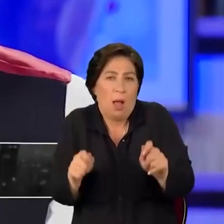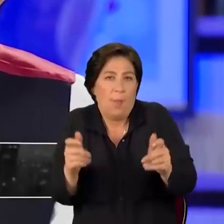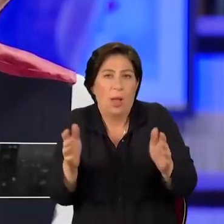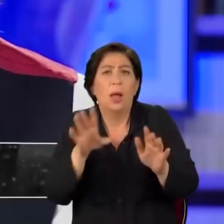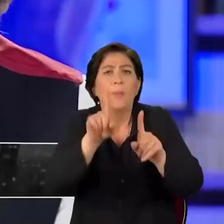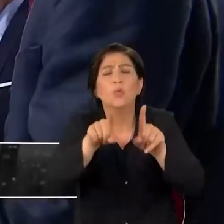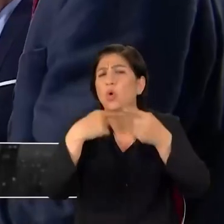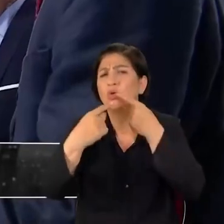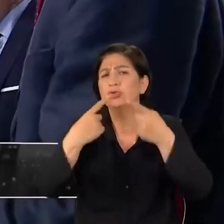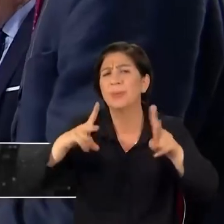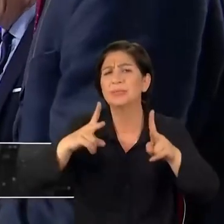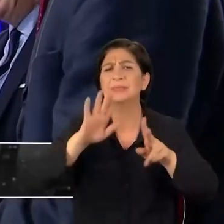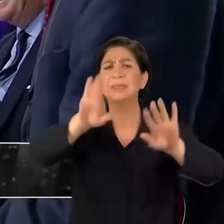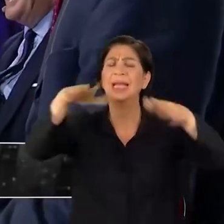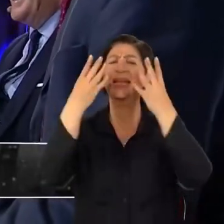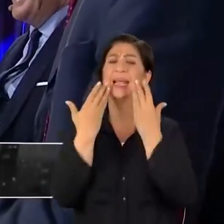Hayır, bunu da konuşalım. Yani